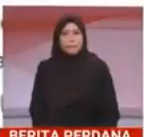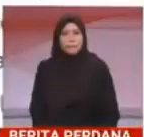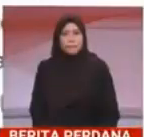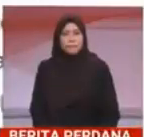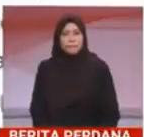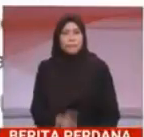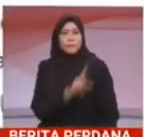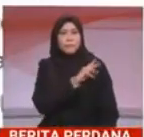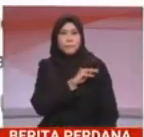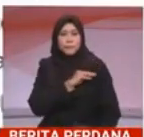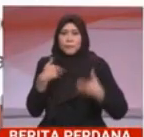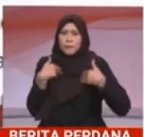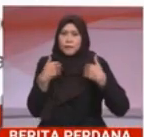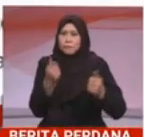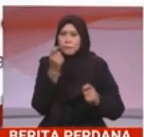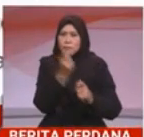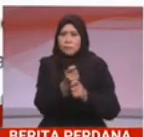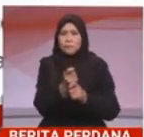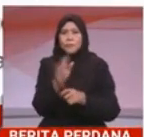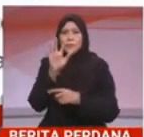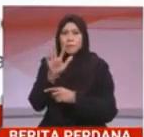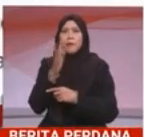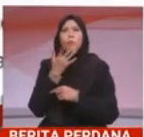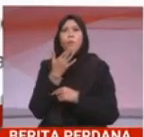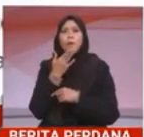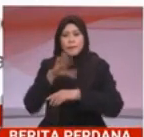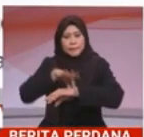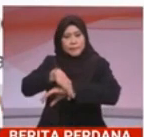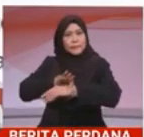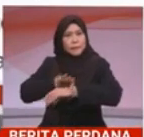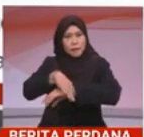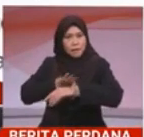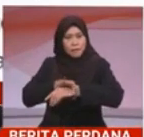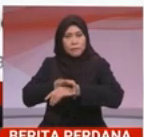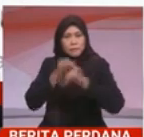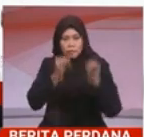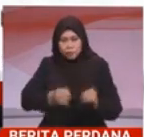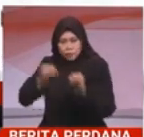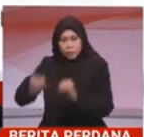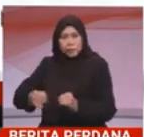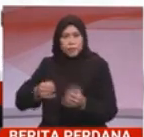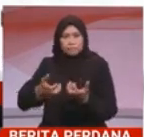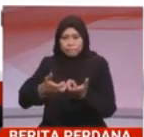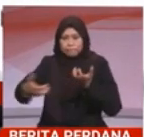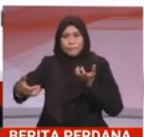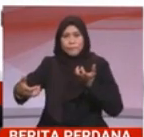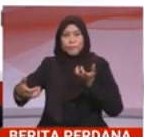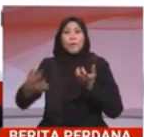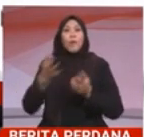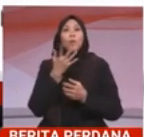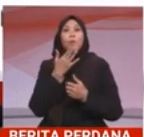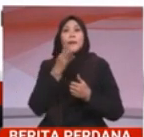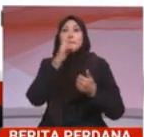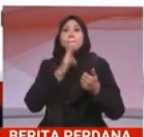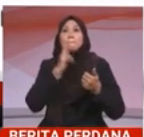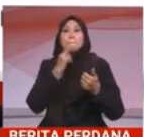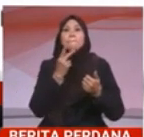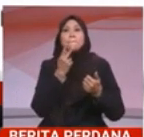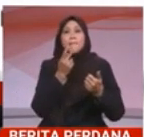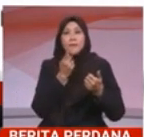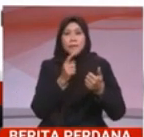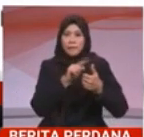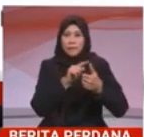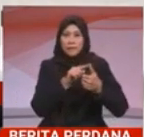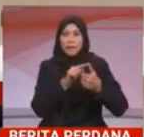Hai kemajuan kesehatan Jero menetapkan Lima Warna gelang bagi individu yang dikarantina selain gelang berwarna merah jambu terdapat